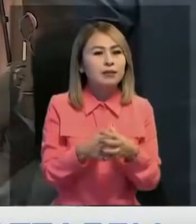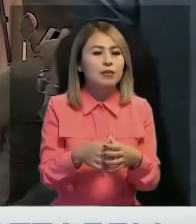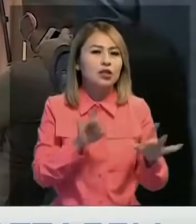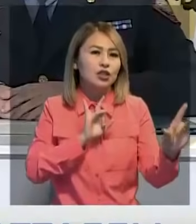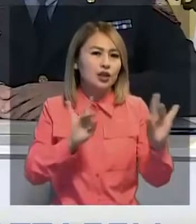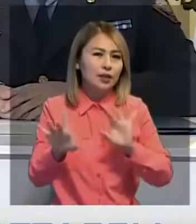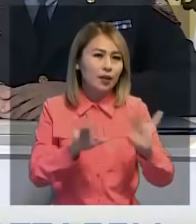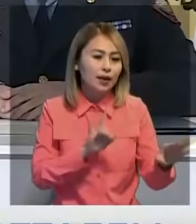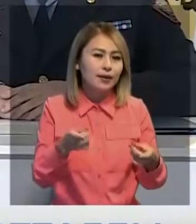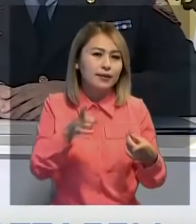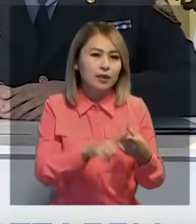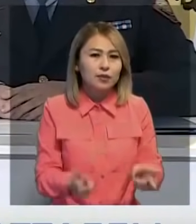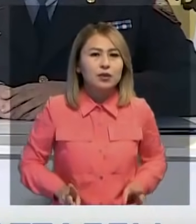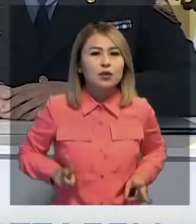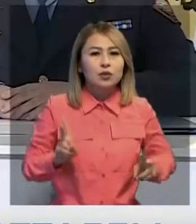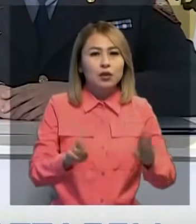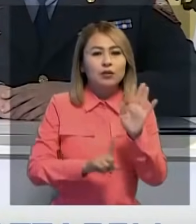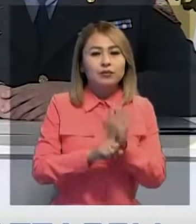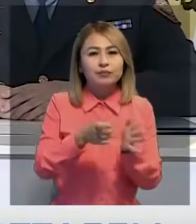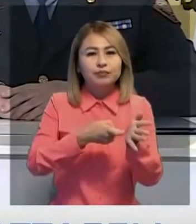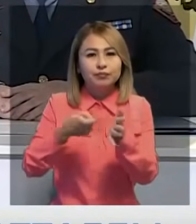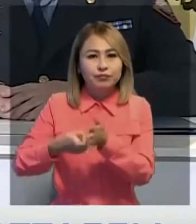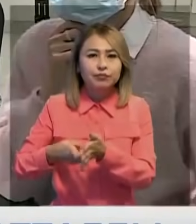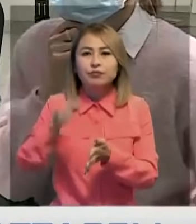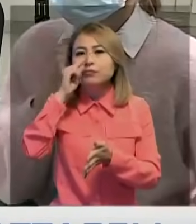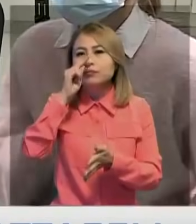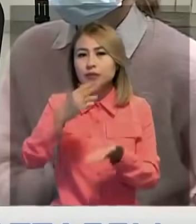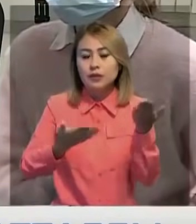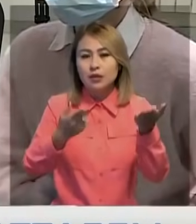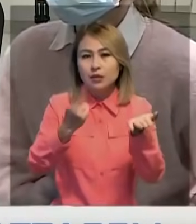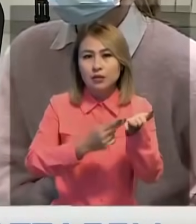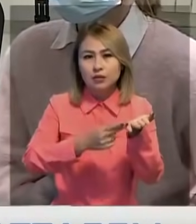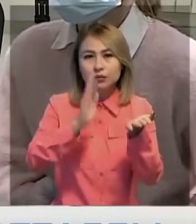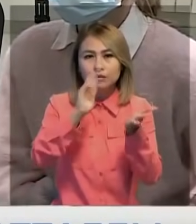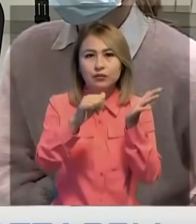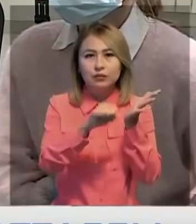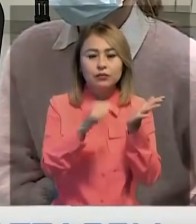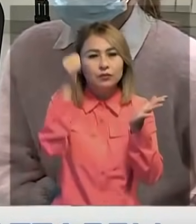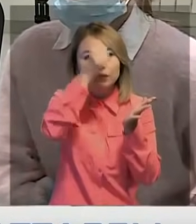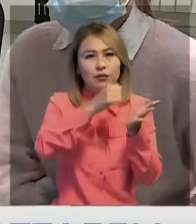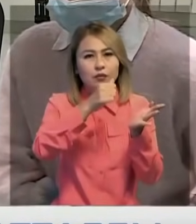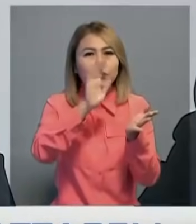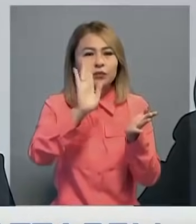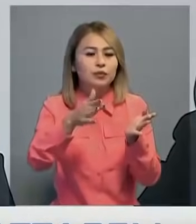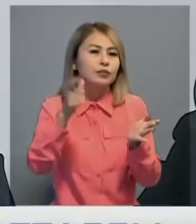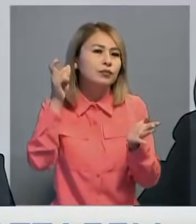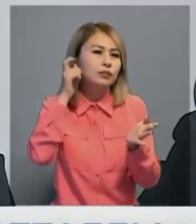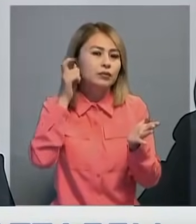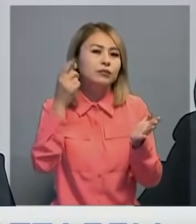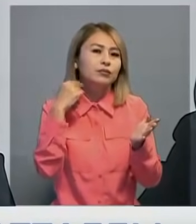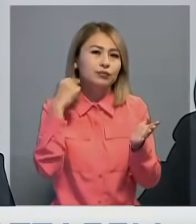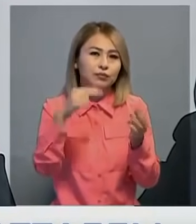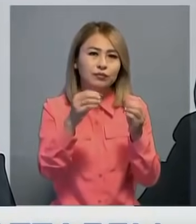есірткі жарнамалағандарға қатысты қылмыстық іс қозғалғанын айтты. Олардың кінәсі дәлелденсе 6 жылға сотталу мүмкін, кейбірі